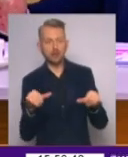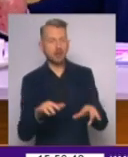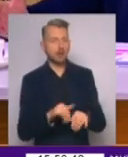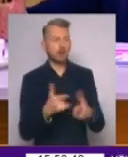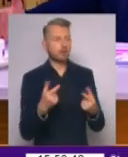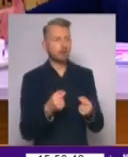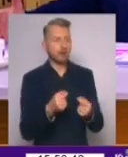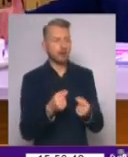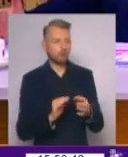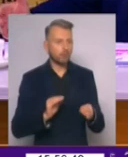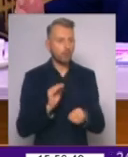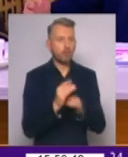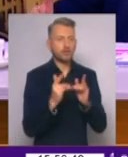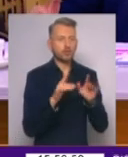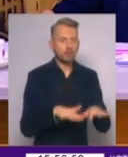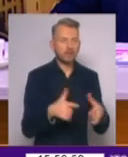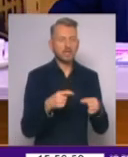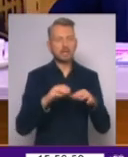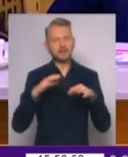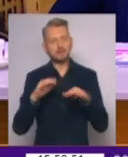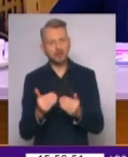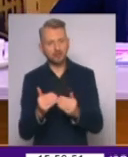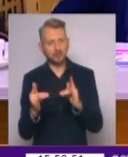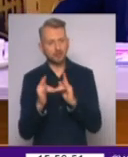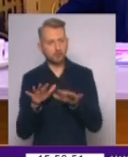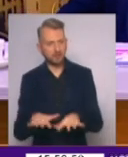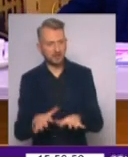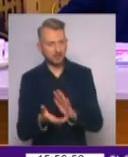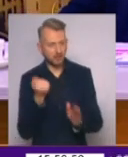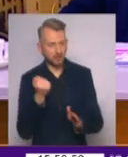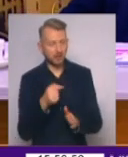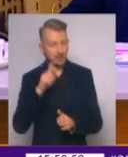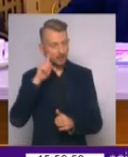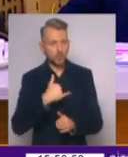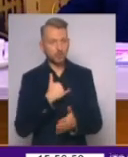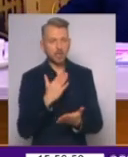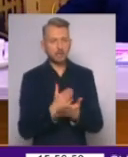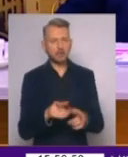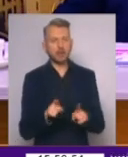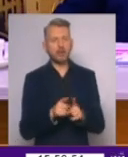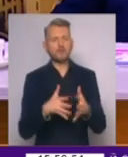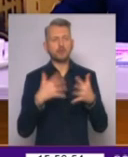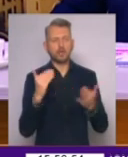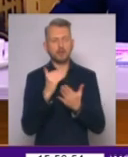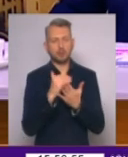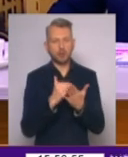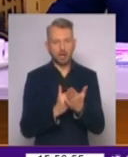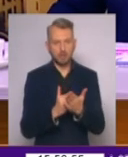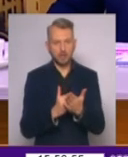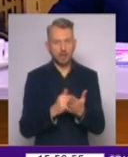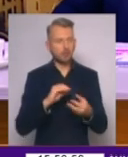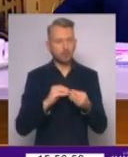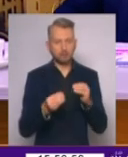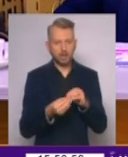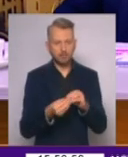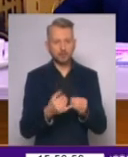більше ліжкомість, де зменшити ліжкомість. Ну і ви знаєте, що у нас є така величезна програма, у нас проблема,